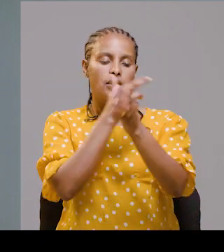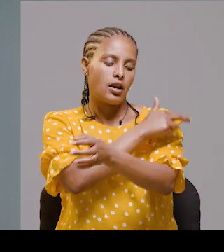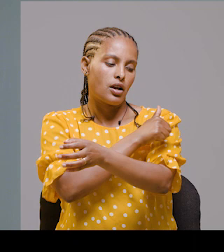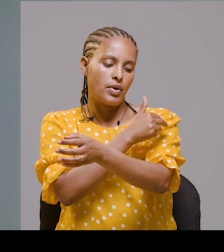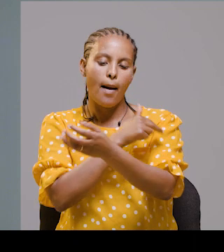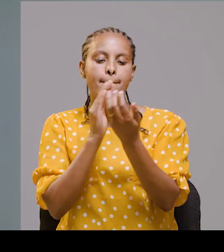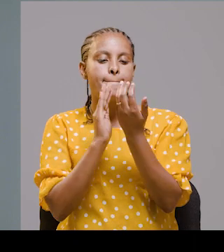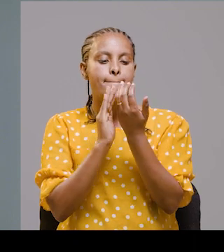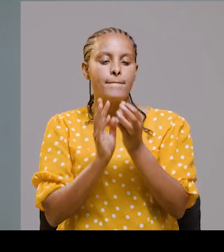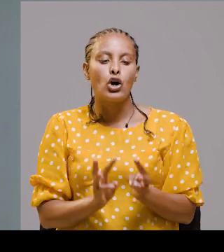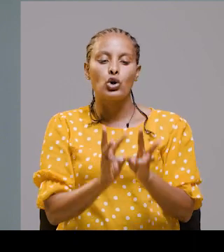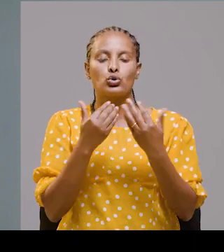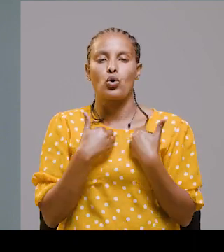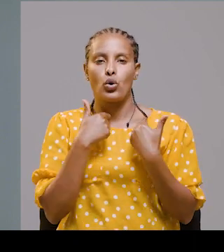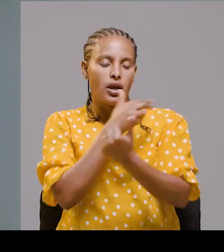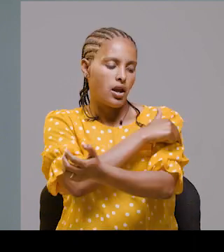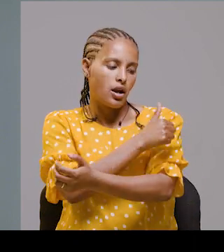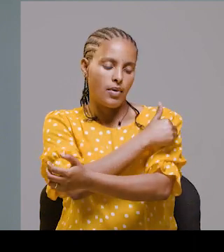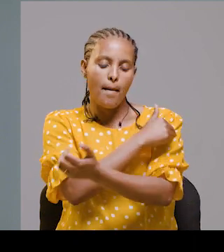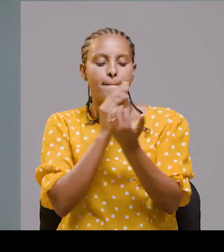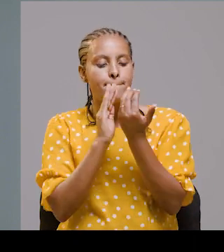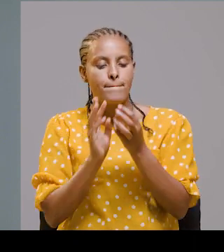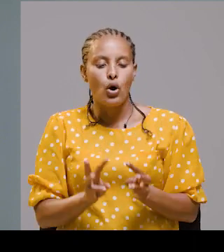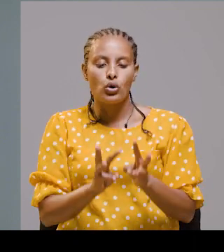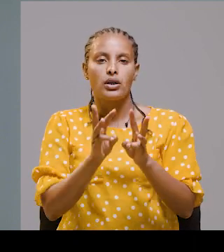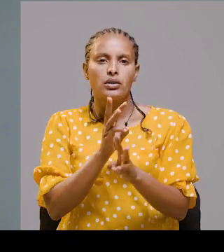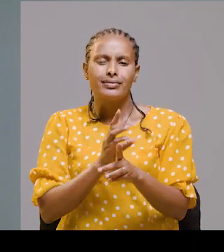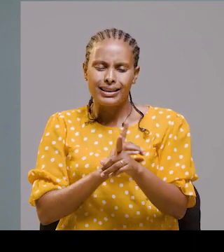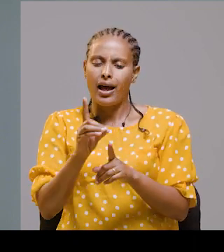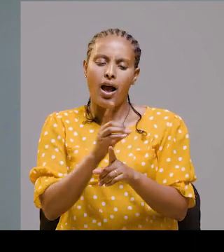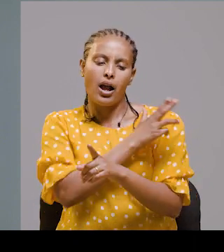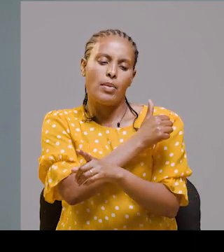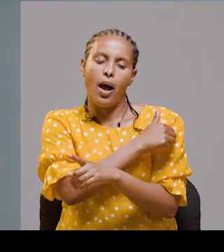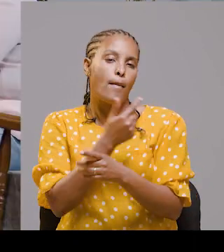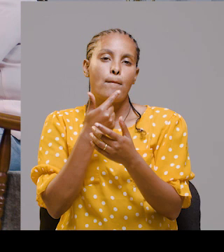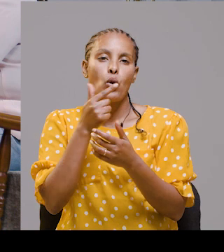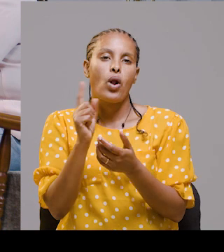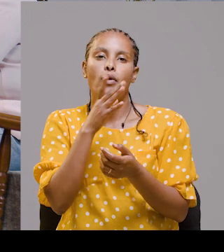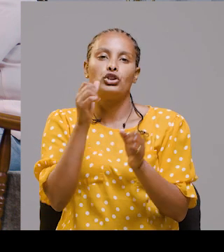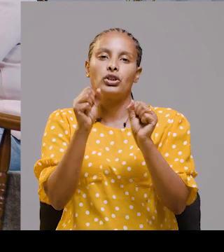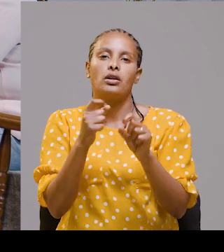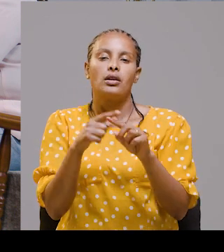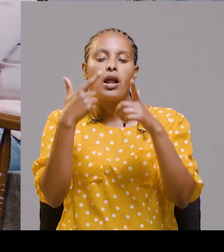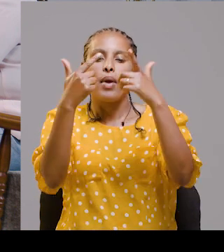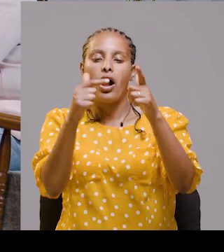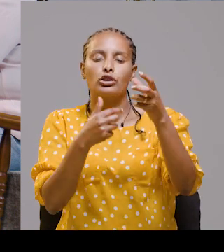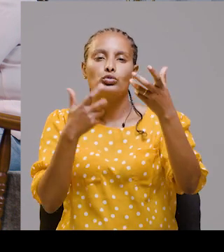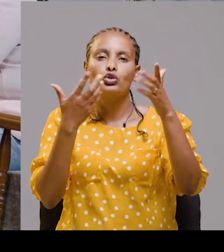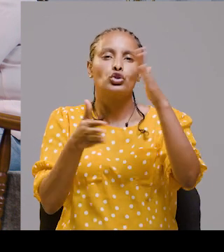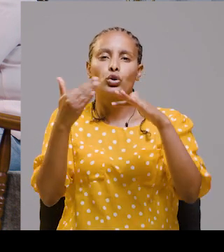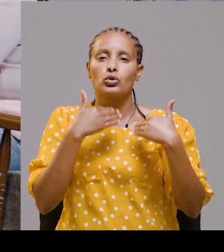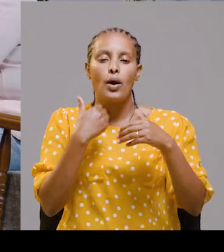የህክምና መንገዶች አሉት። የህክምና መንገዶቹን ህክምና ብሎ ላይሆን ይችላል፣ ነገር ግን ለሚገጥሙት